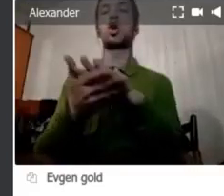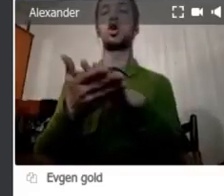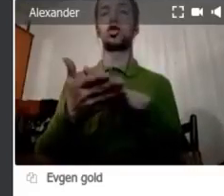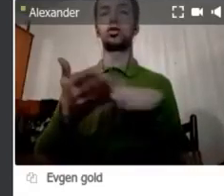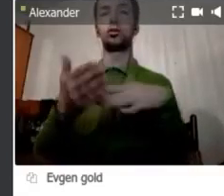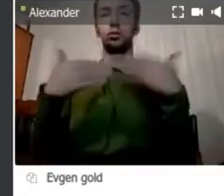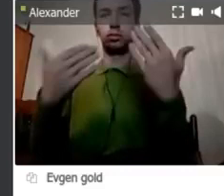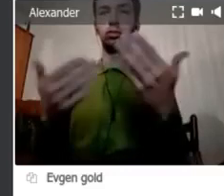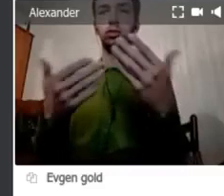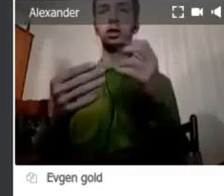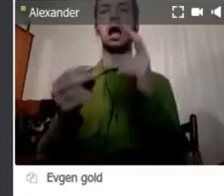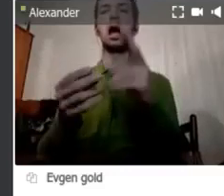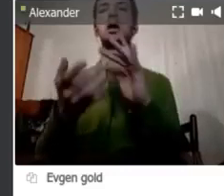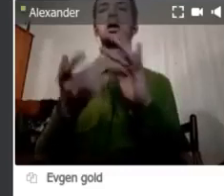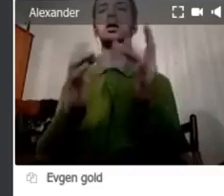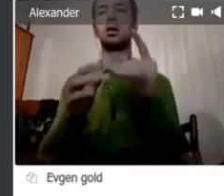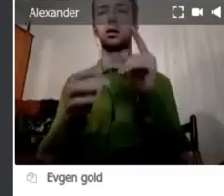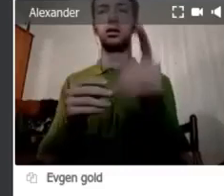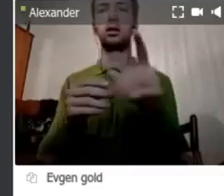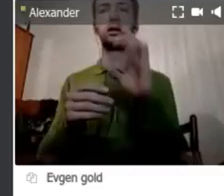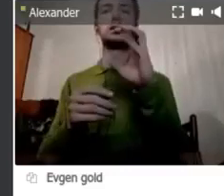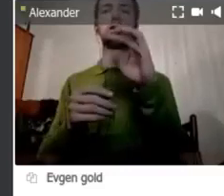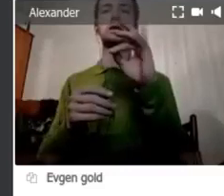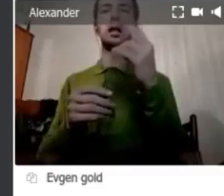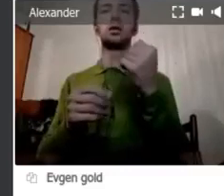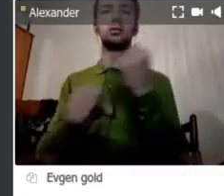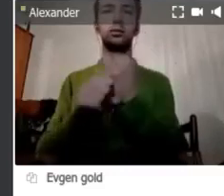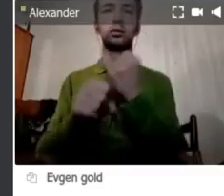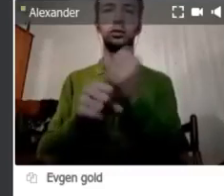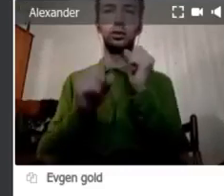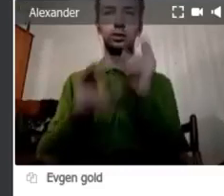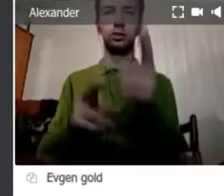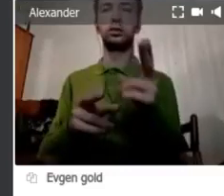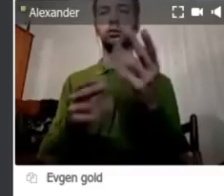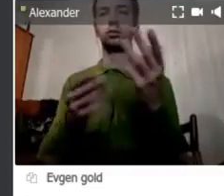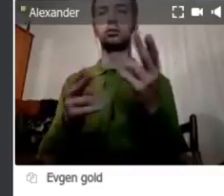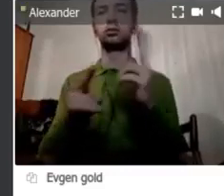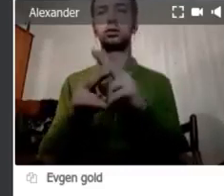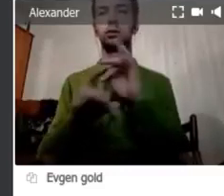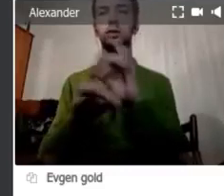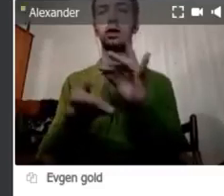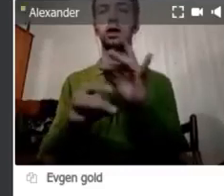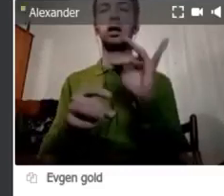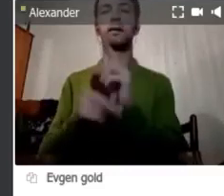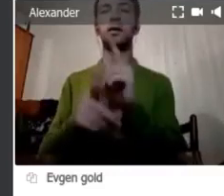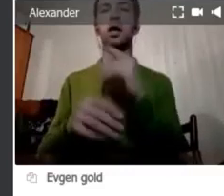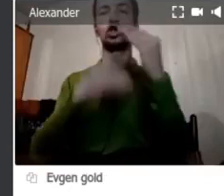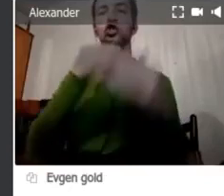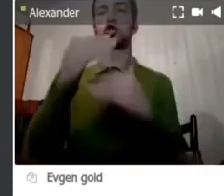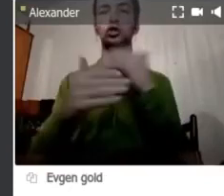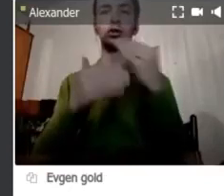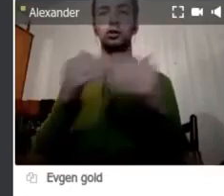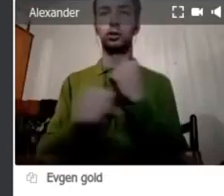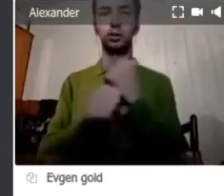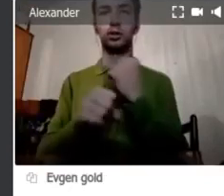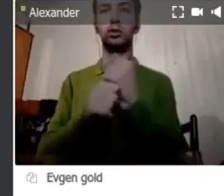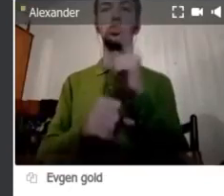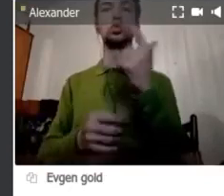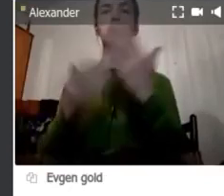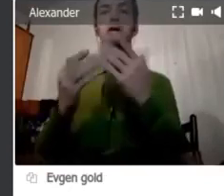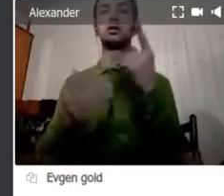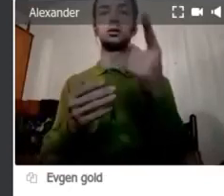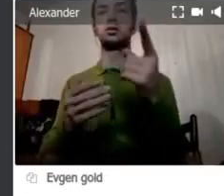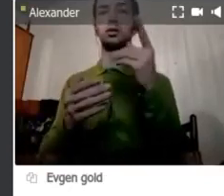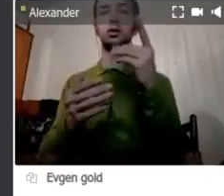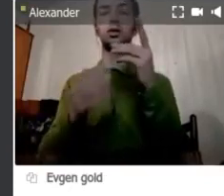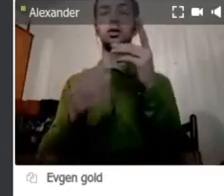несколько часов, этих тренингов, да, у вас будет просто каша в голове и в итоге ноль. То есть берите что-то одно,